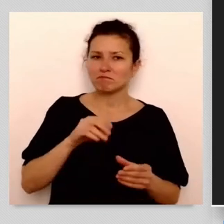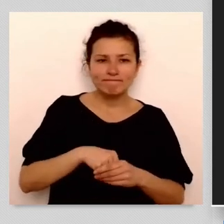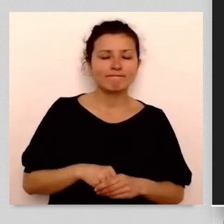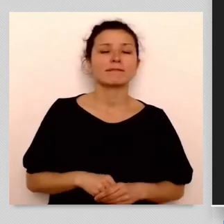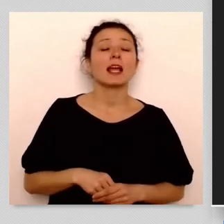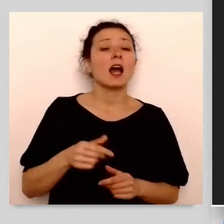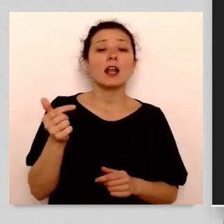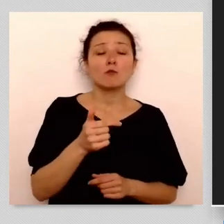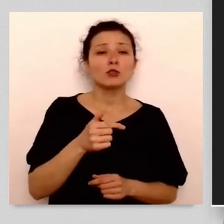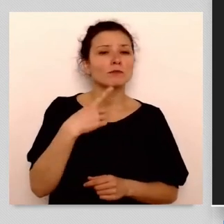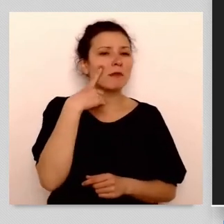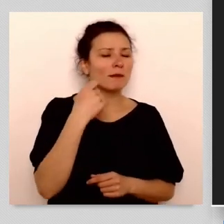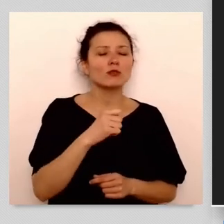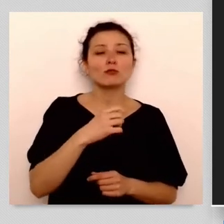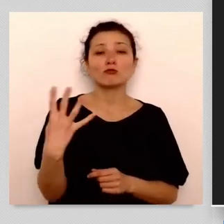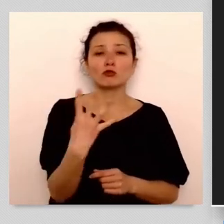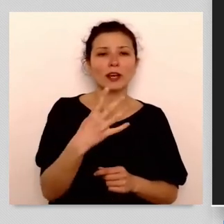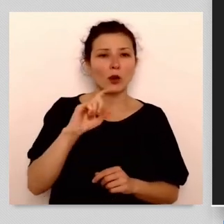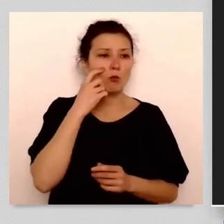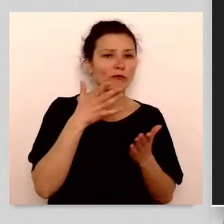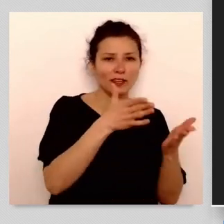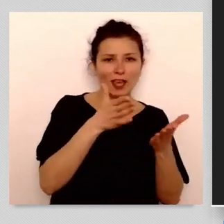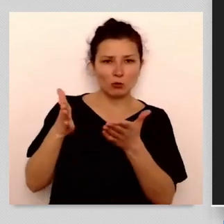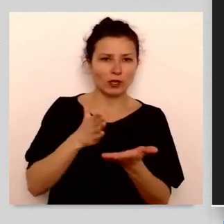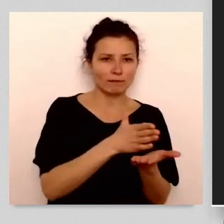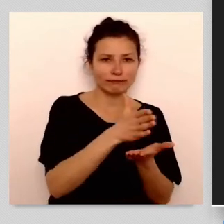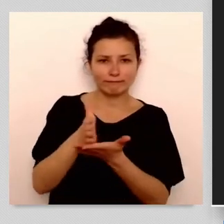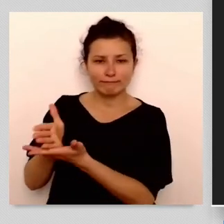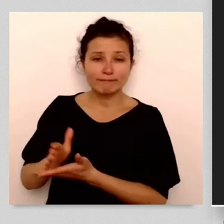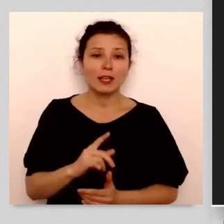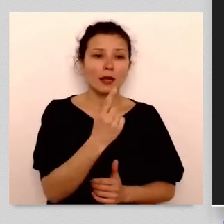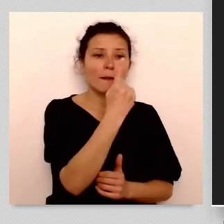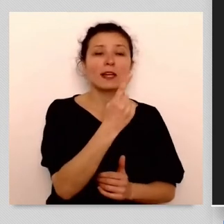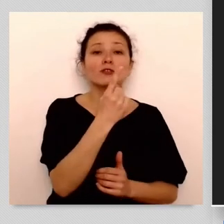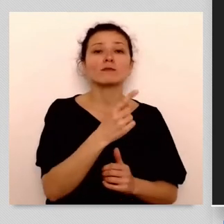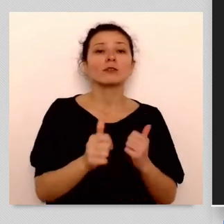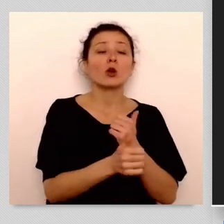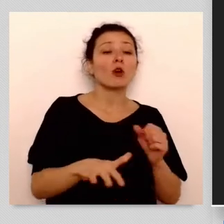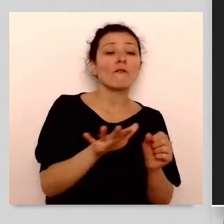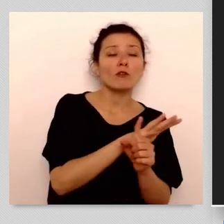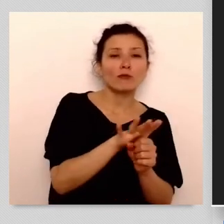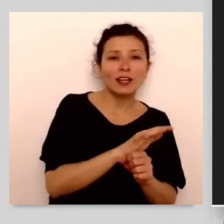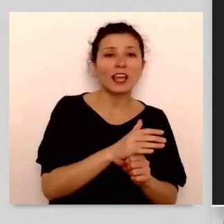o czterech głównych kierunkach. Pierwszy dotyczy wyrównania różnic i szans.